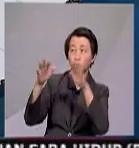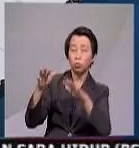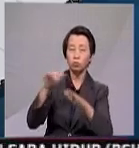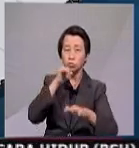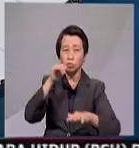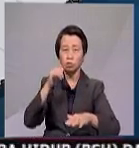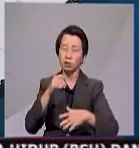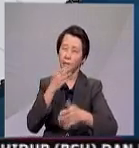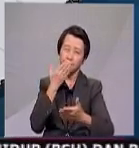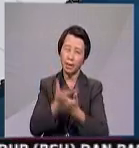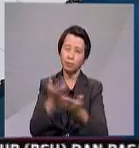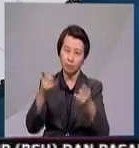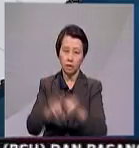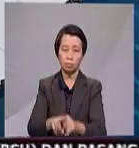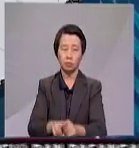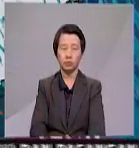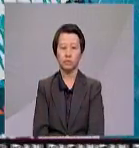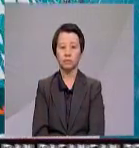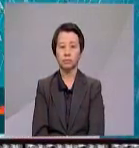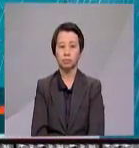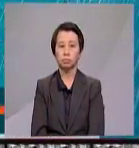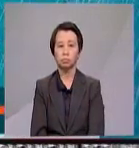tidak diingini berlaku.